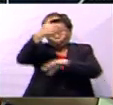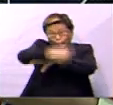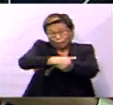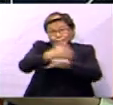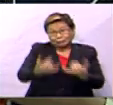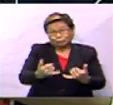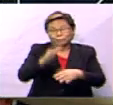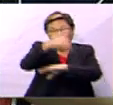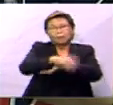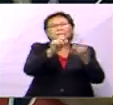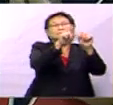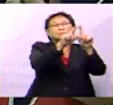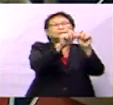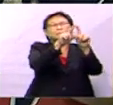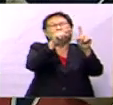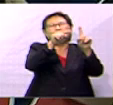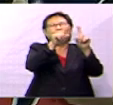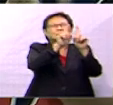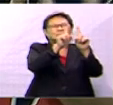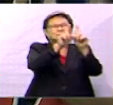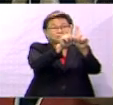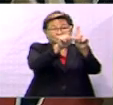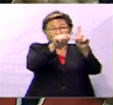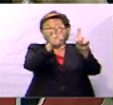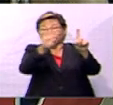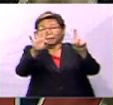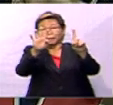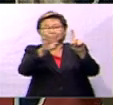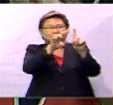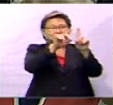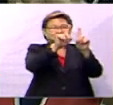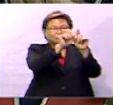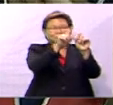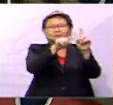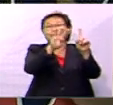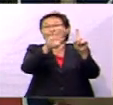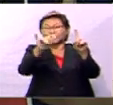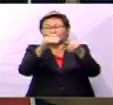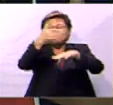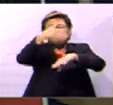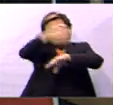ini 11.46 malam dijangka kenaikan air